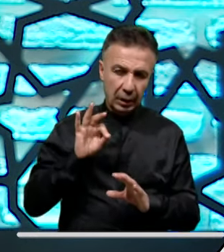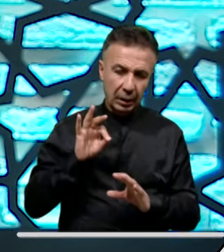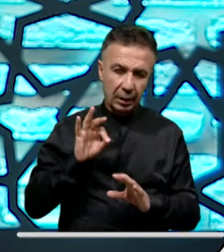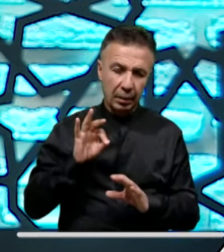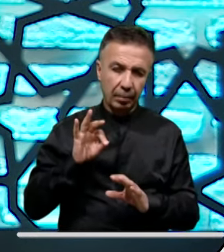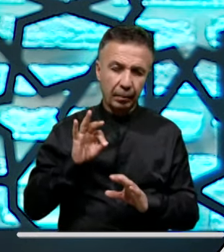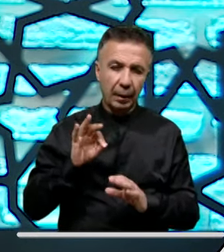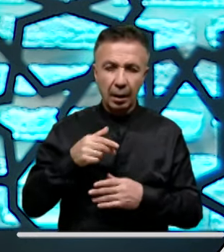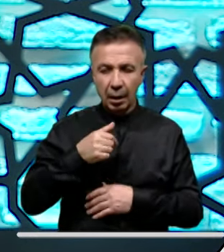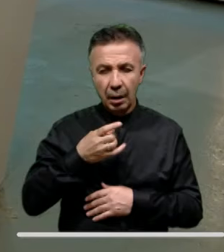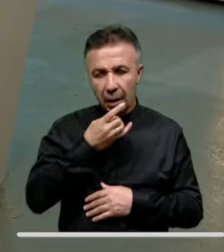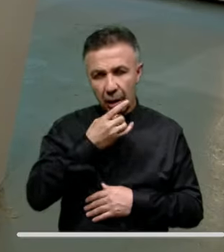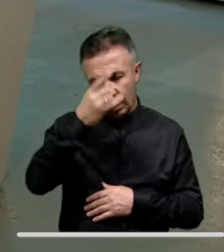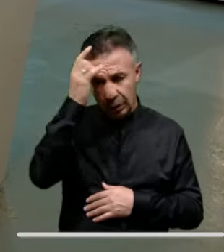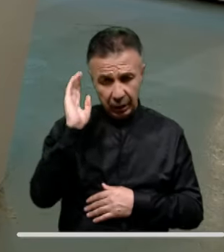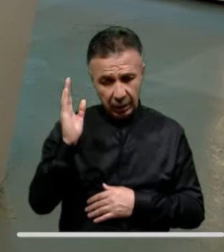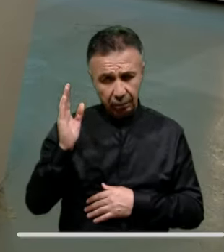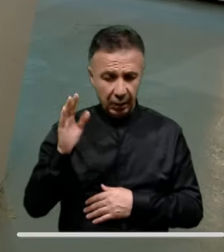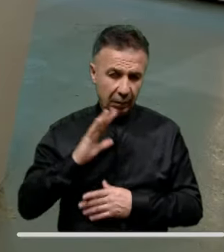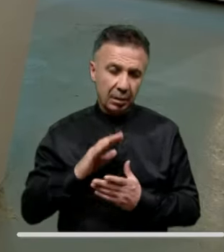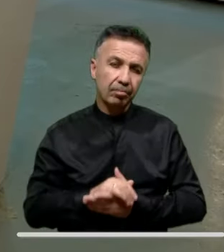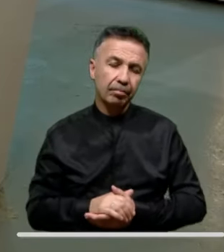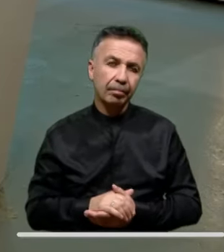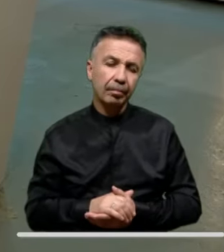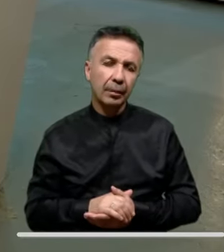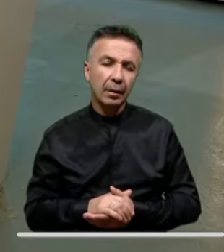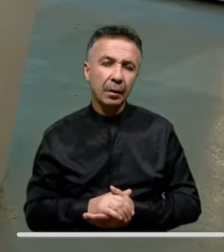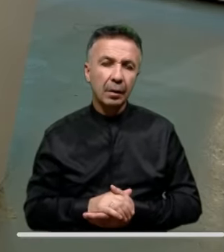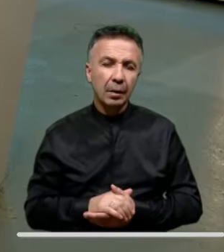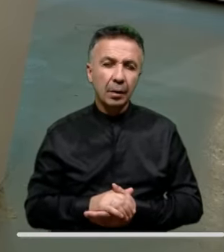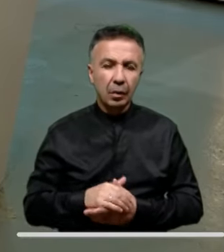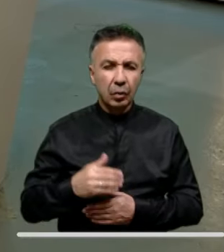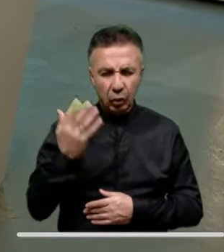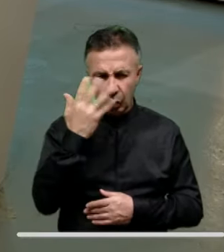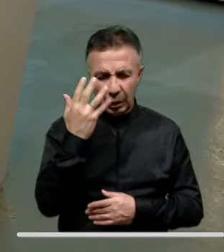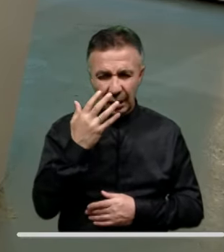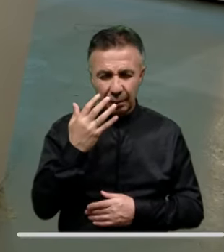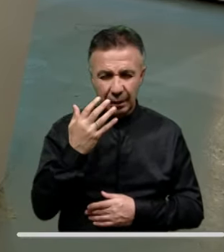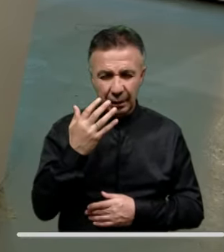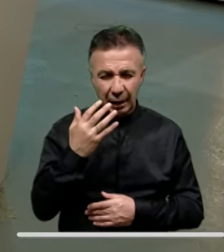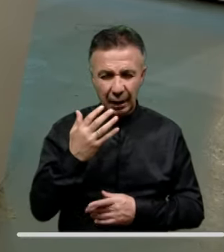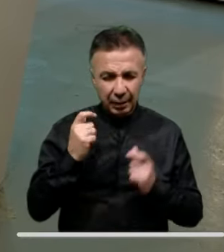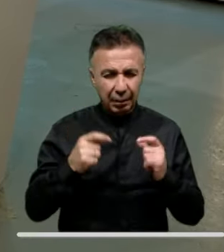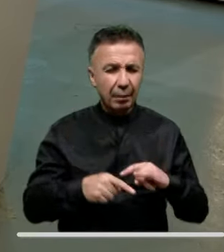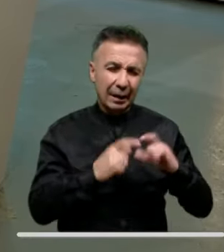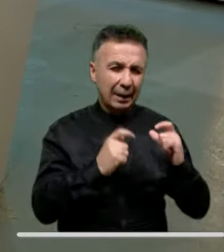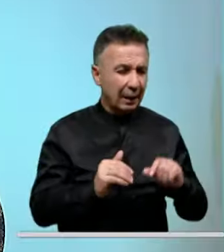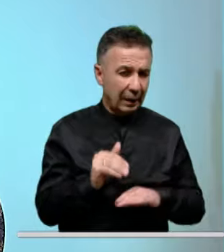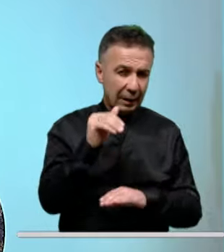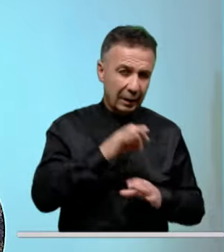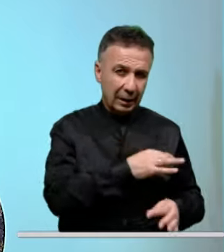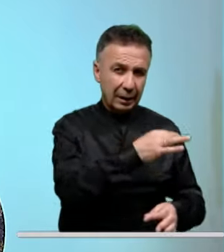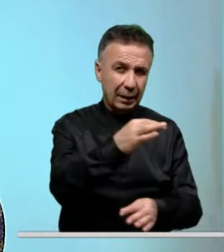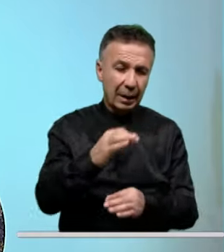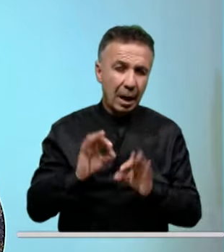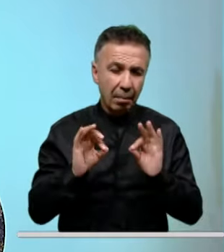kura çekilerek haca gidebiliyoruz. Evet. Suudi Arabistan'daki insanlar, Mekke'de yaşayanlar bilhassa,